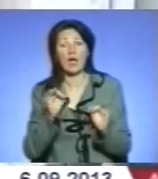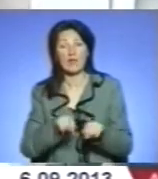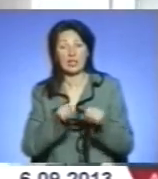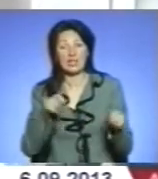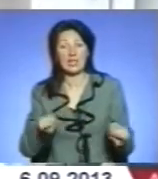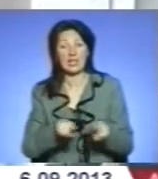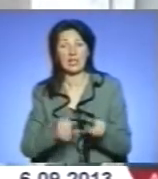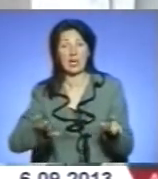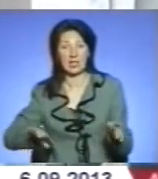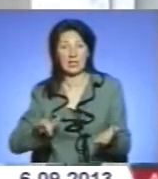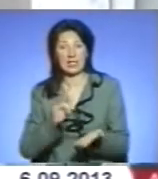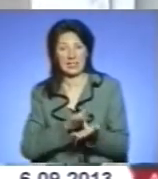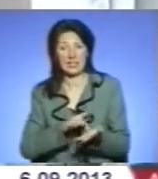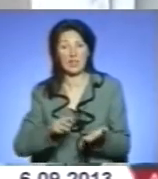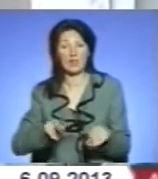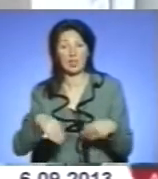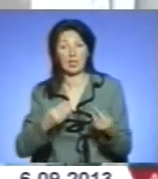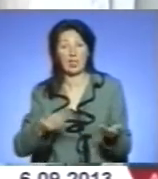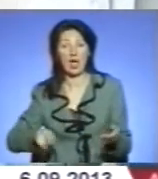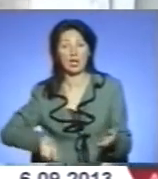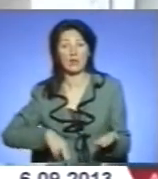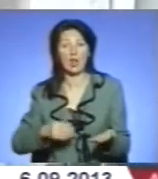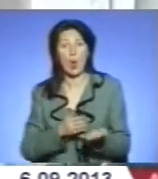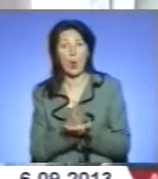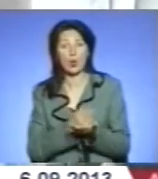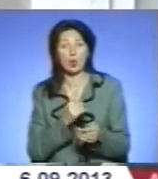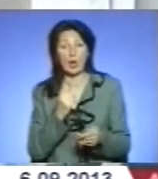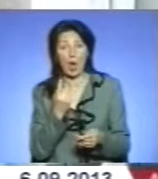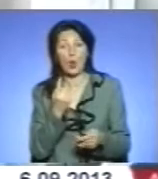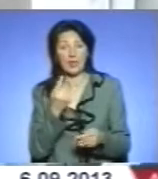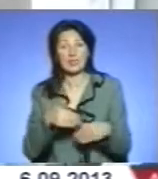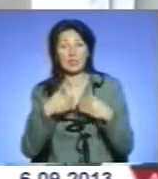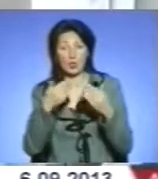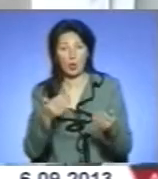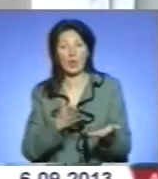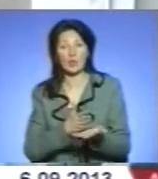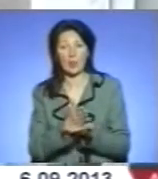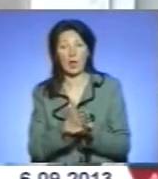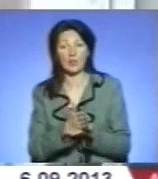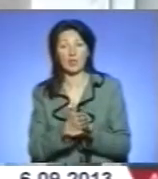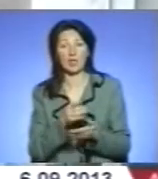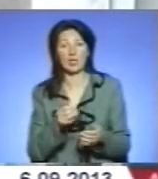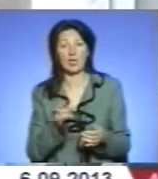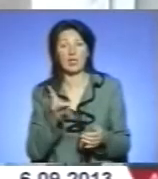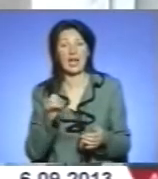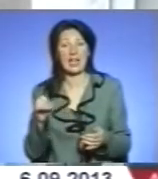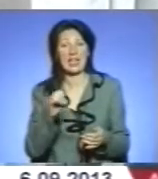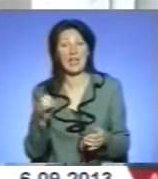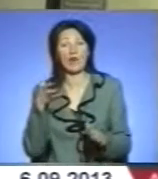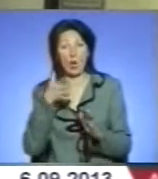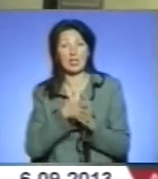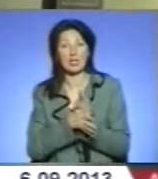адміністративних послуг – це є один із кроків, направлених саме на євроінтеграційні